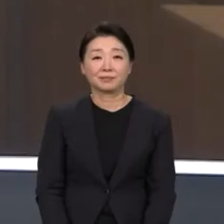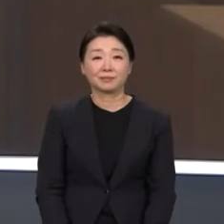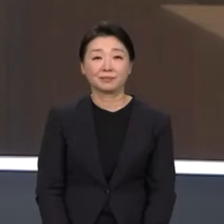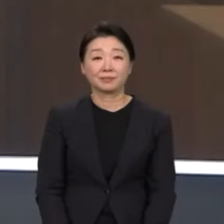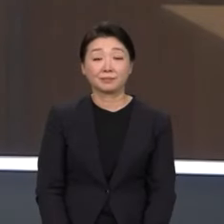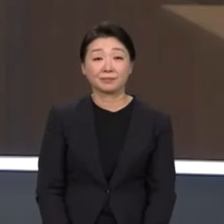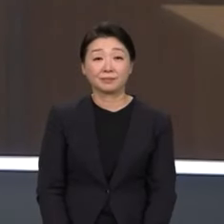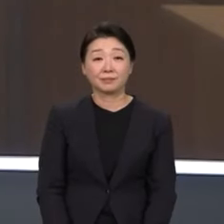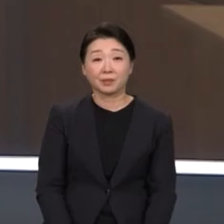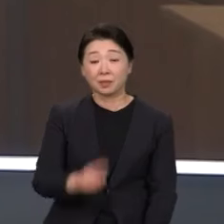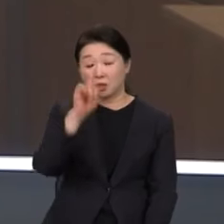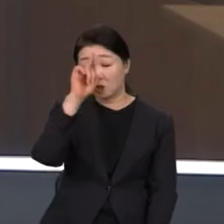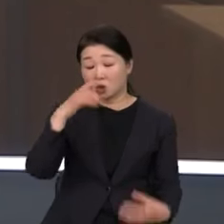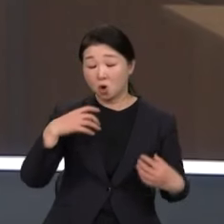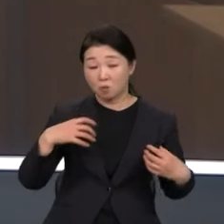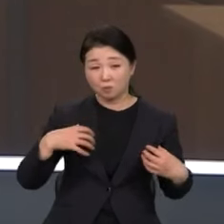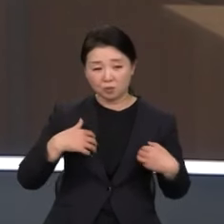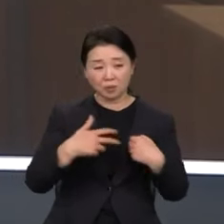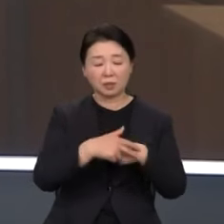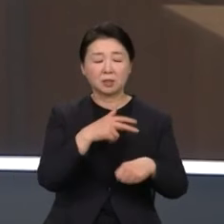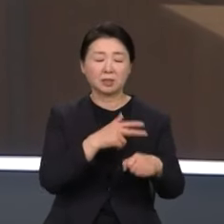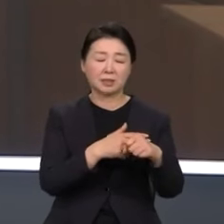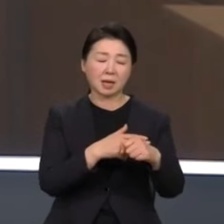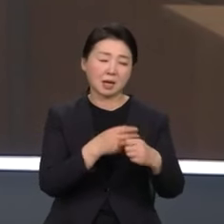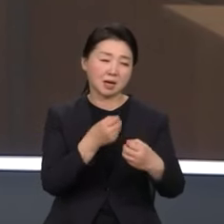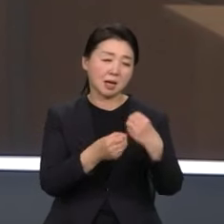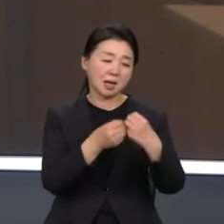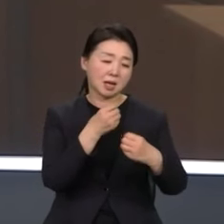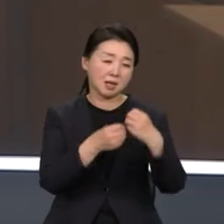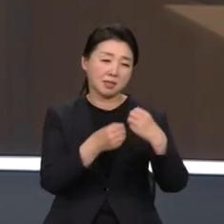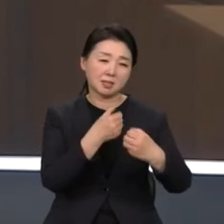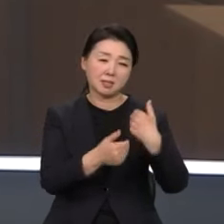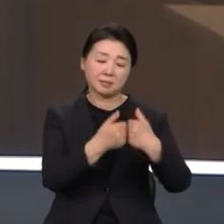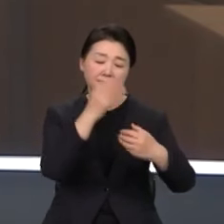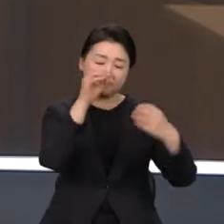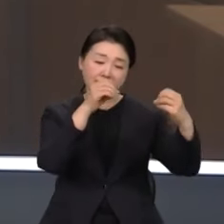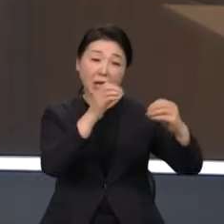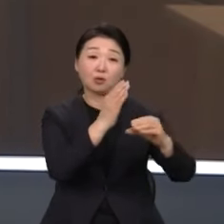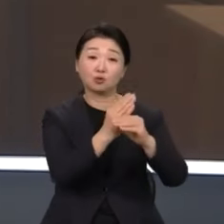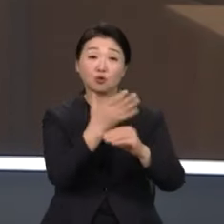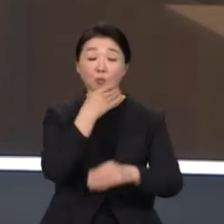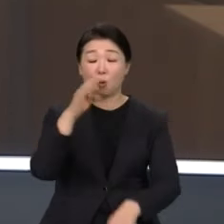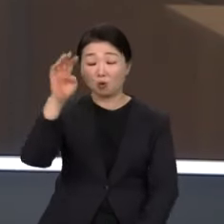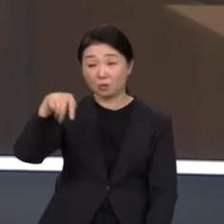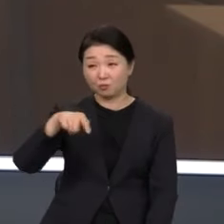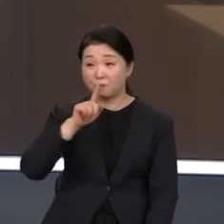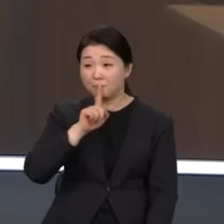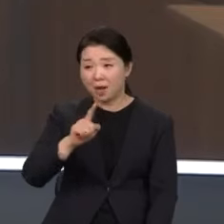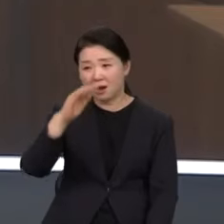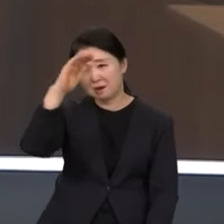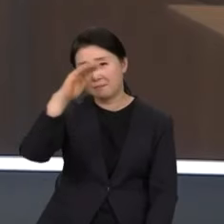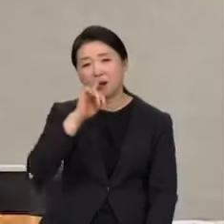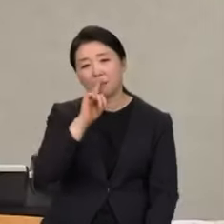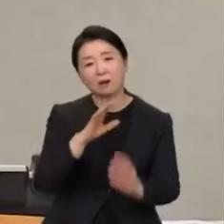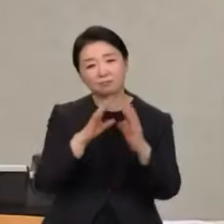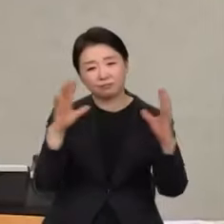다음 소식입니다. 정부와 의사 간 갈등이 계속되는 가운데 오늘 복지부 장관의 이 발언이 논란이 됐습니다.